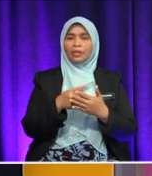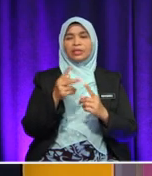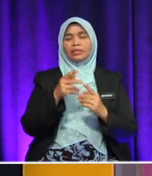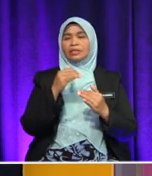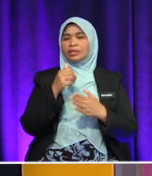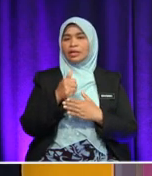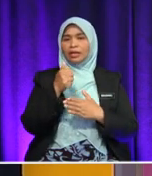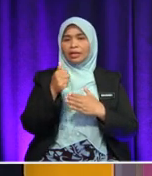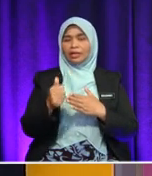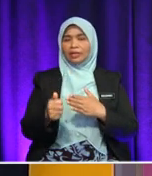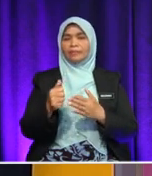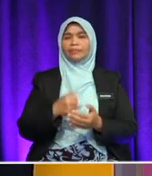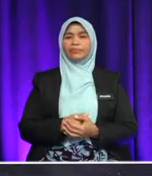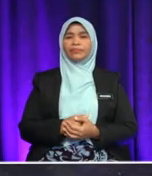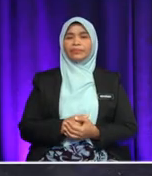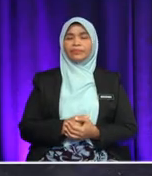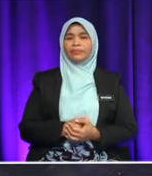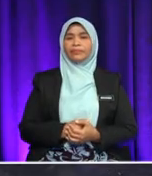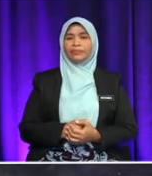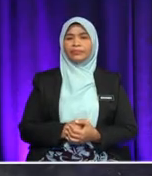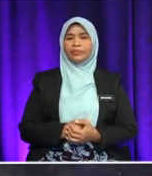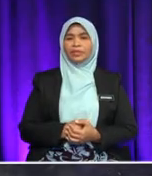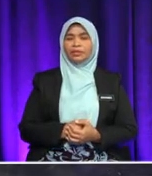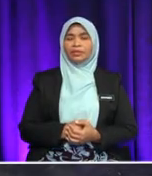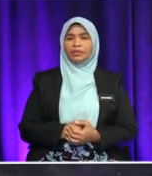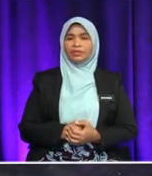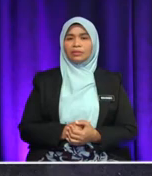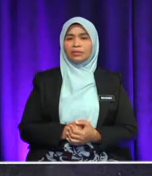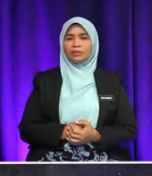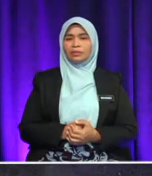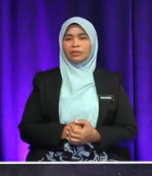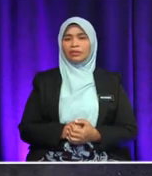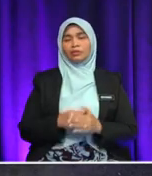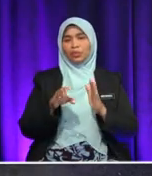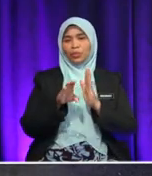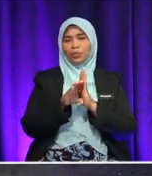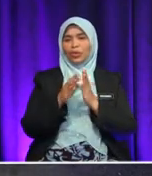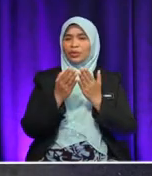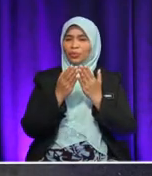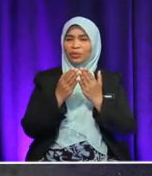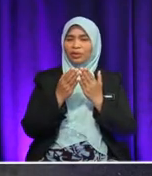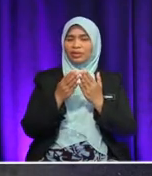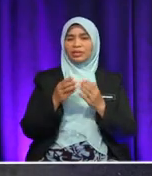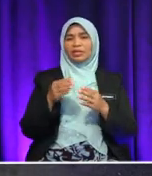surga Allah keimanan kita lah yang kita baca Allahumma inna Bil Iman